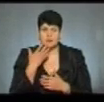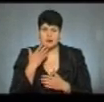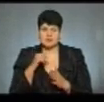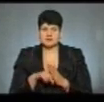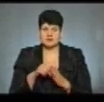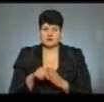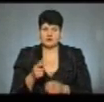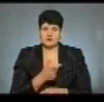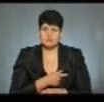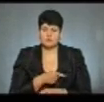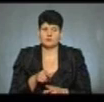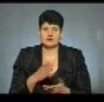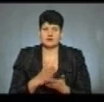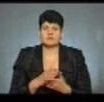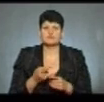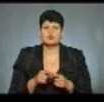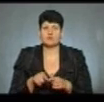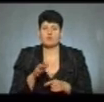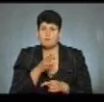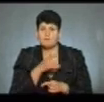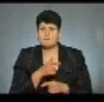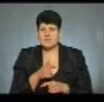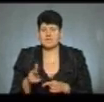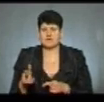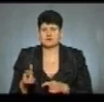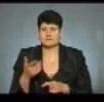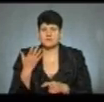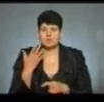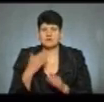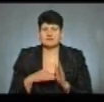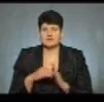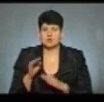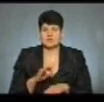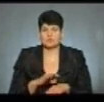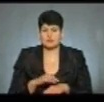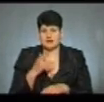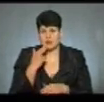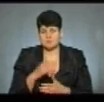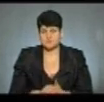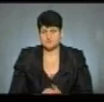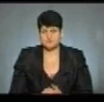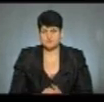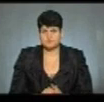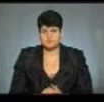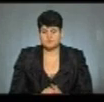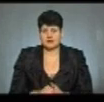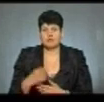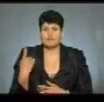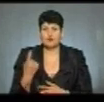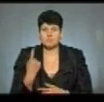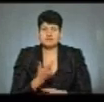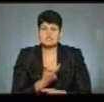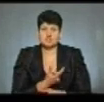ми перебуваємо в цьому періоді, коли висока захворюваність на грип? В області